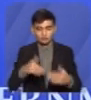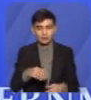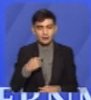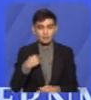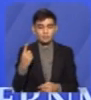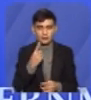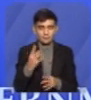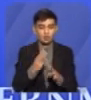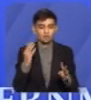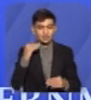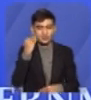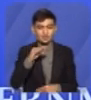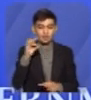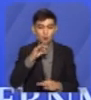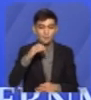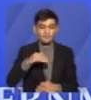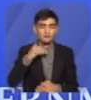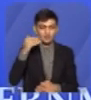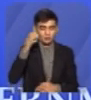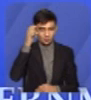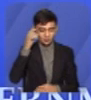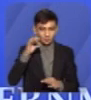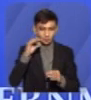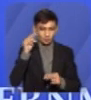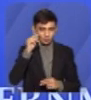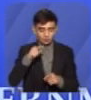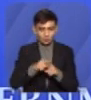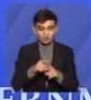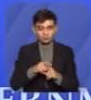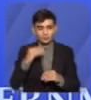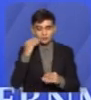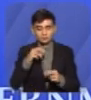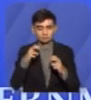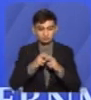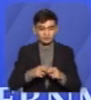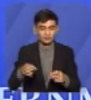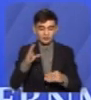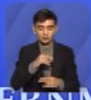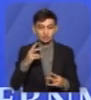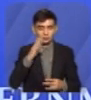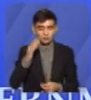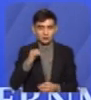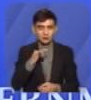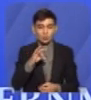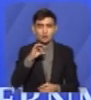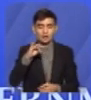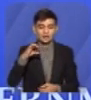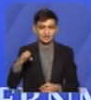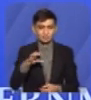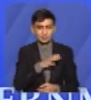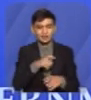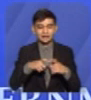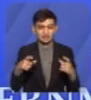первую очередь на качество высшего образования, потому что мы говорим о том, что в странах ОЭСР, которые прошли этот